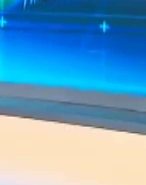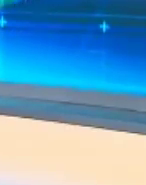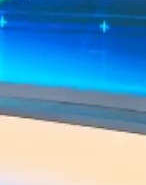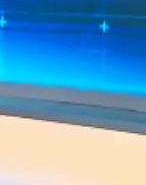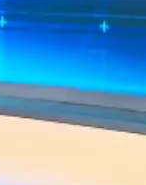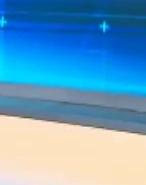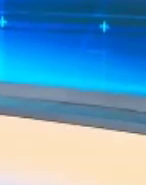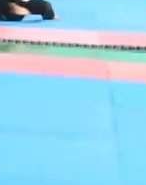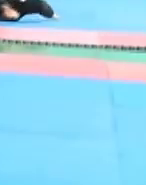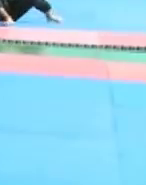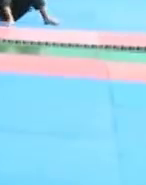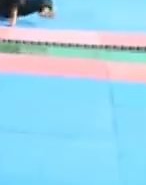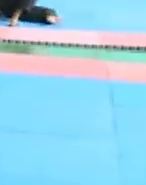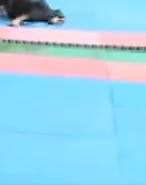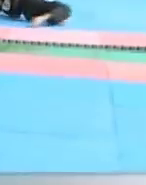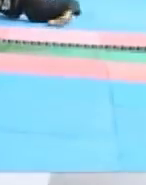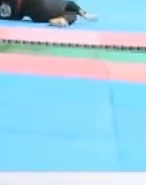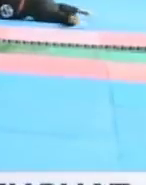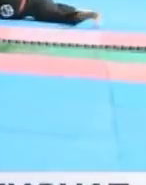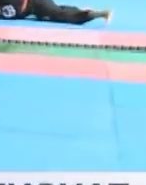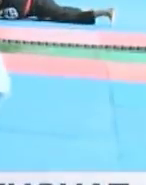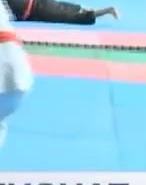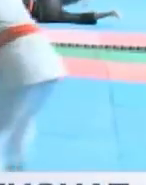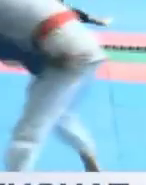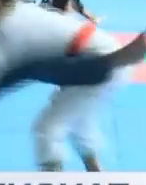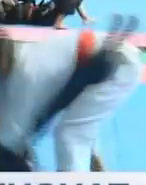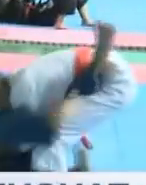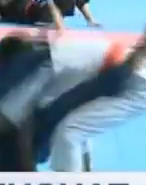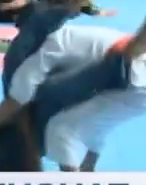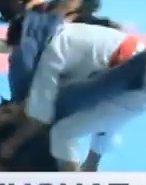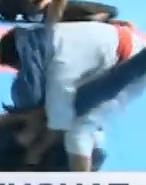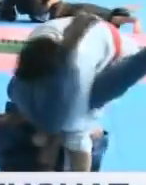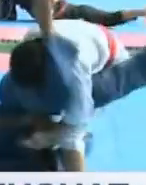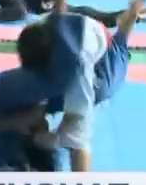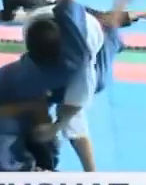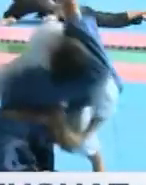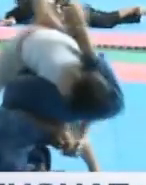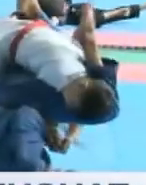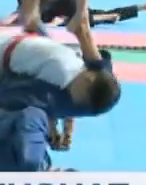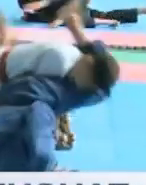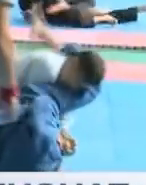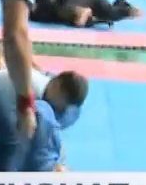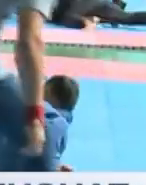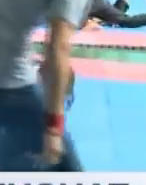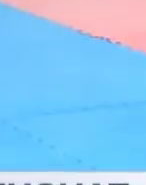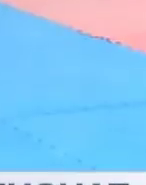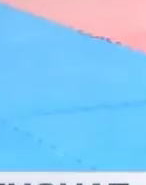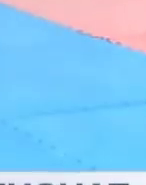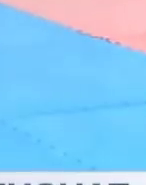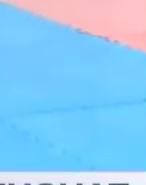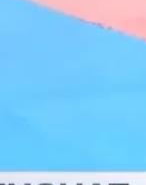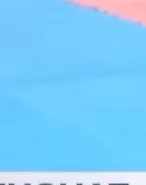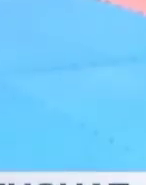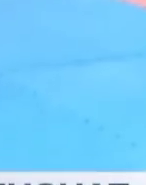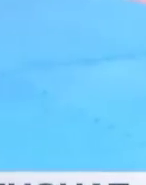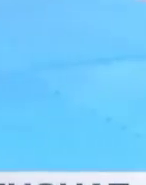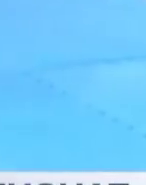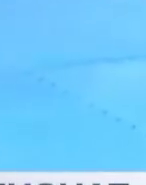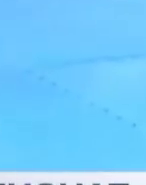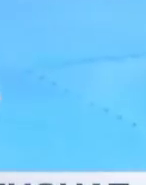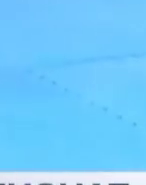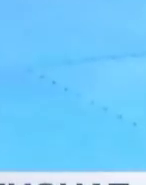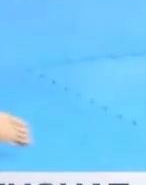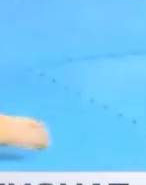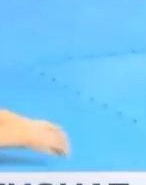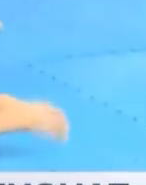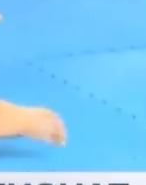жекпе-жегін өміріне серік қылған 200-ге жуық спортшы жиналды. Олар греплинг және греплинг-ги бәсекелері бойынша сынға түсті. Оның